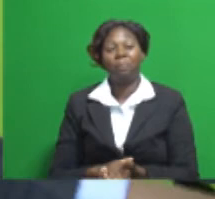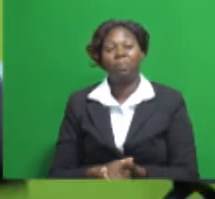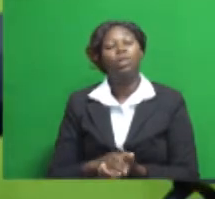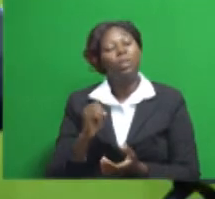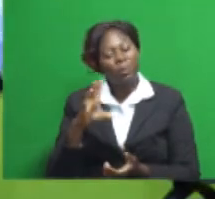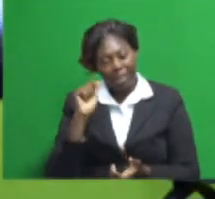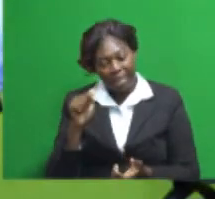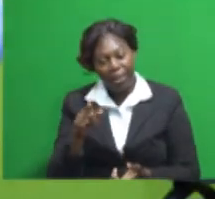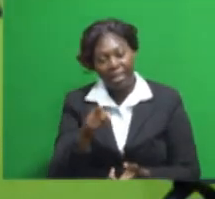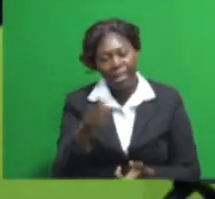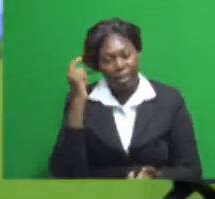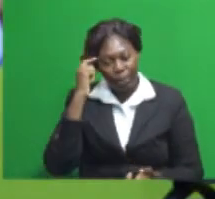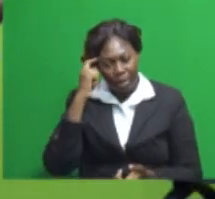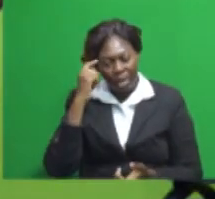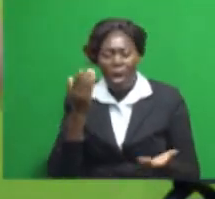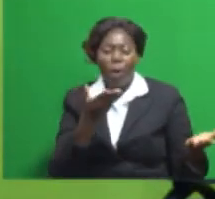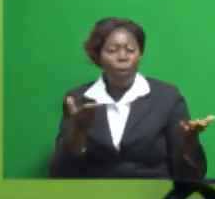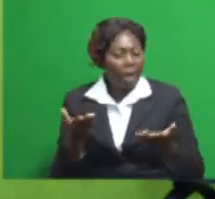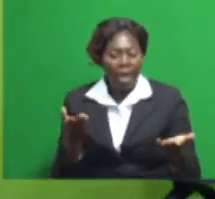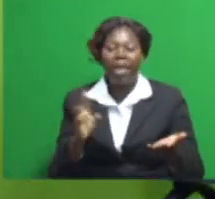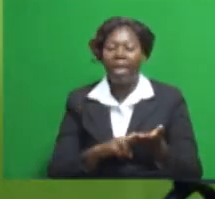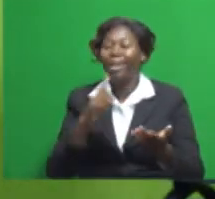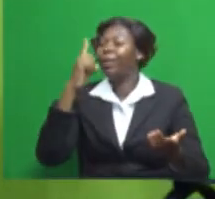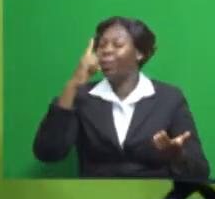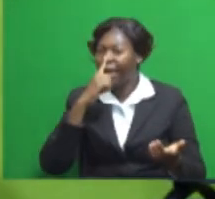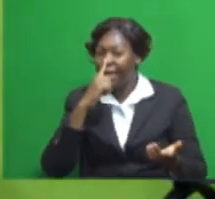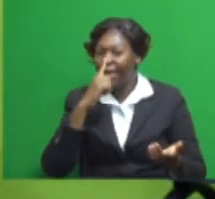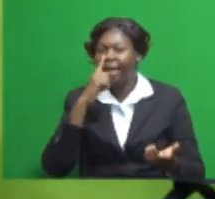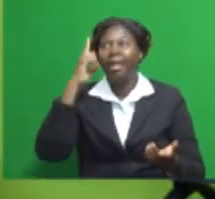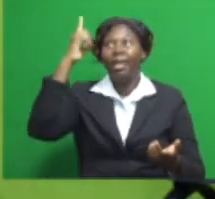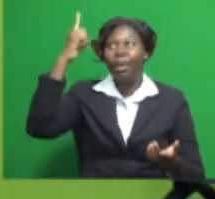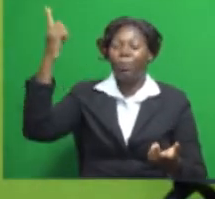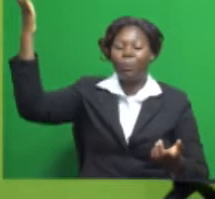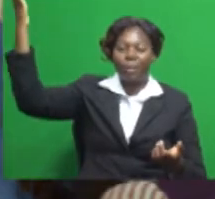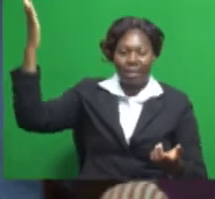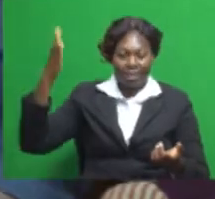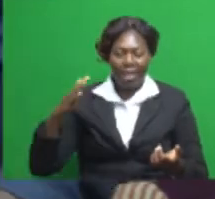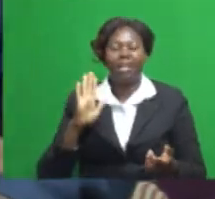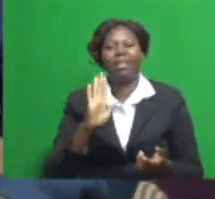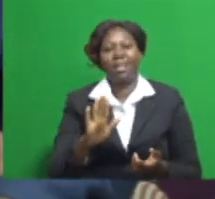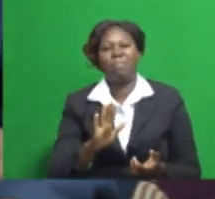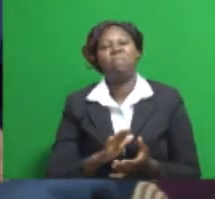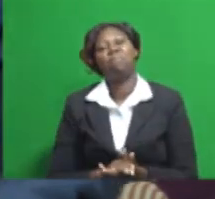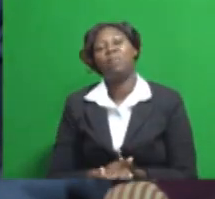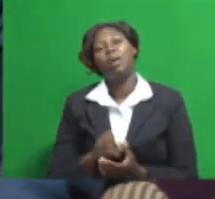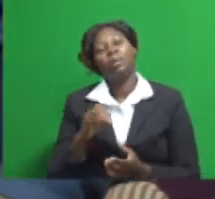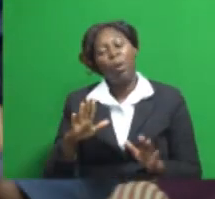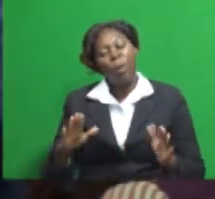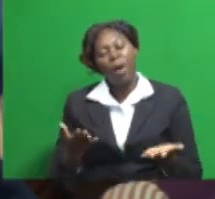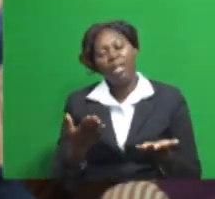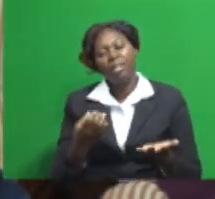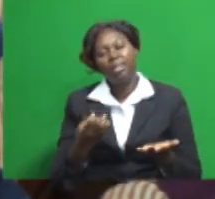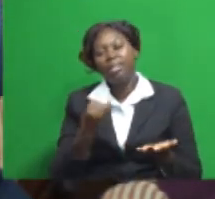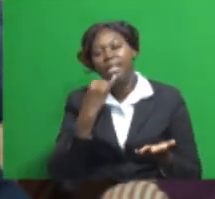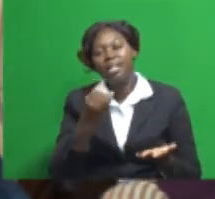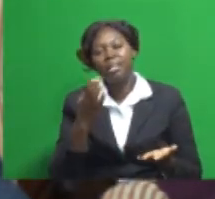ari kuziva pakuru paachanyatso vatumwa. Right. Apo ndapanda ipapa kutaurai pastor, muoneka vateereri. Zvanga zvakanangwa nechidzidzo